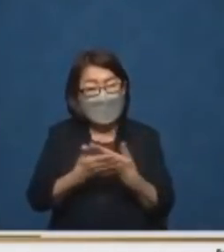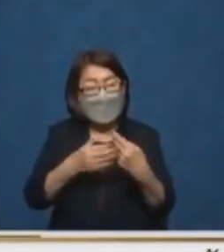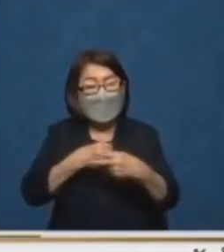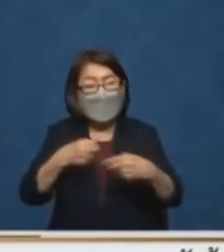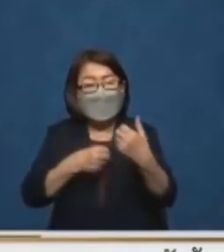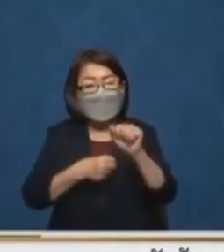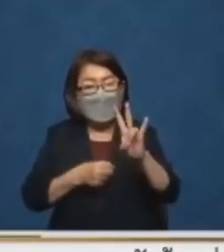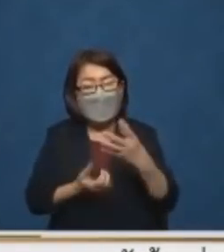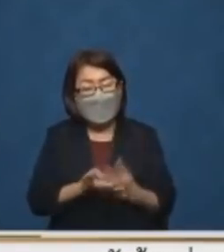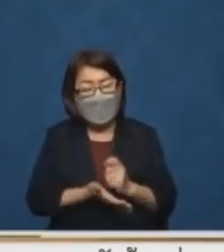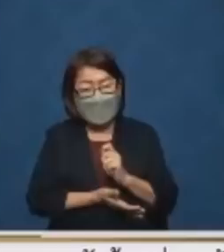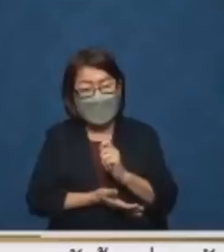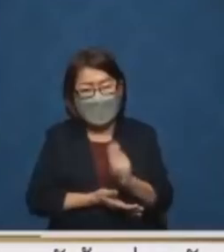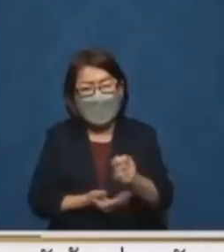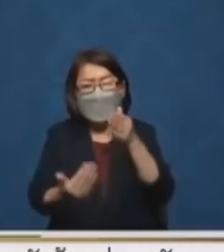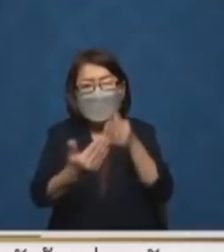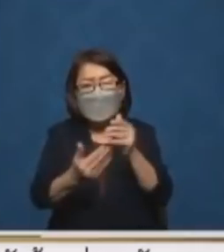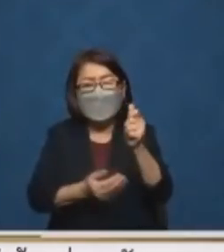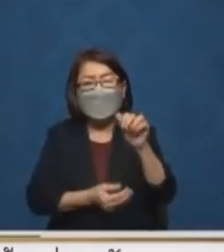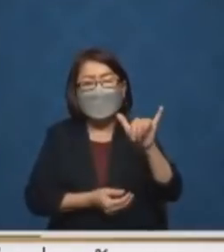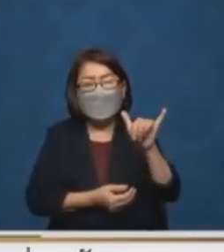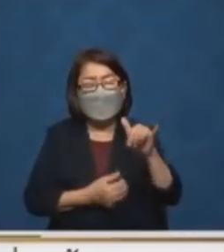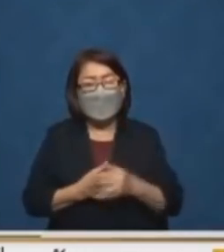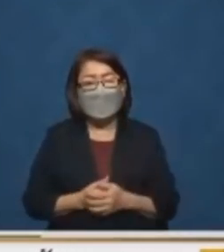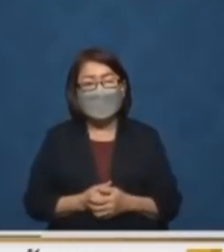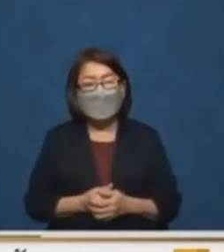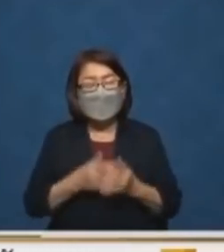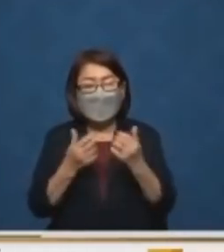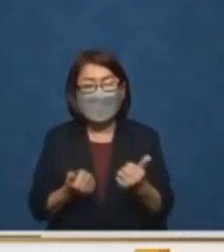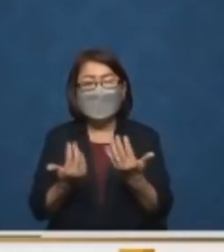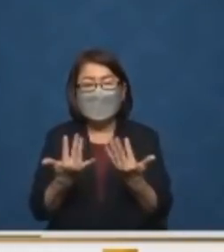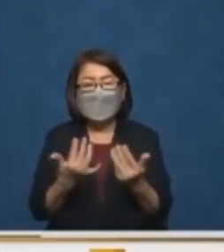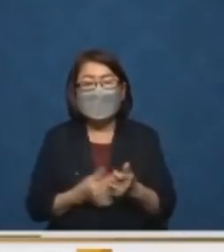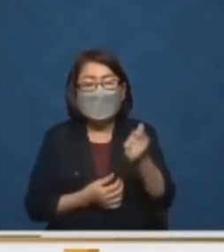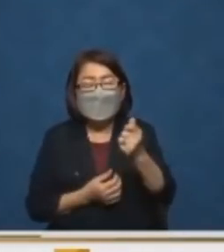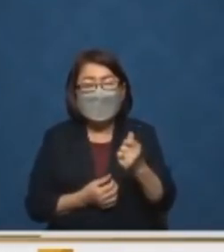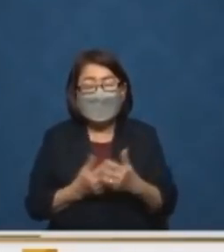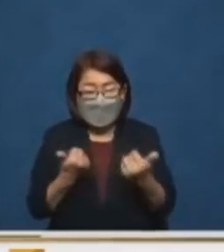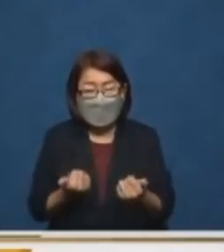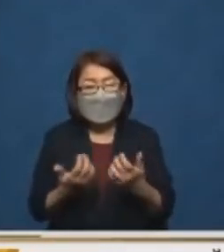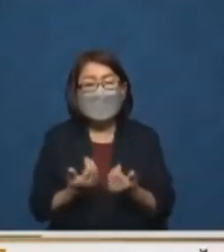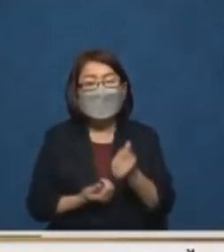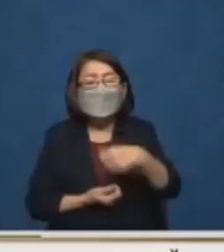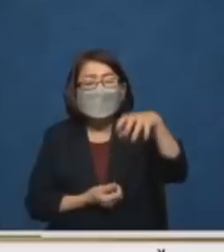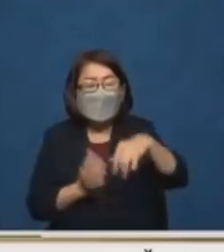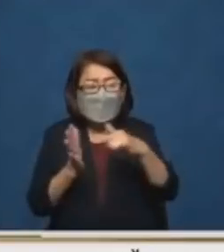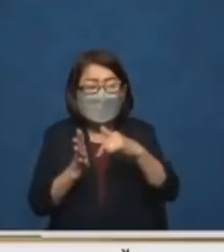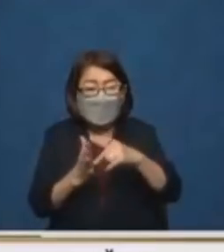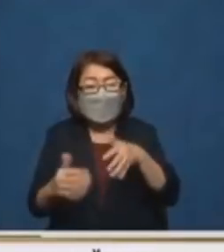โดยจายเงินค่าวัคซีนผ่านองคการเป็ัจกรรมและกำลงจะมีการซื้ออีก 12 ลานโสตามทกผมได้กราบเรีน